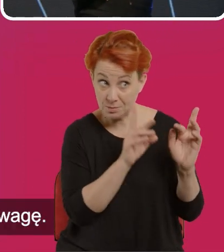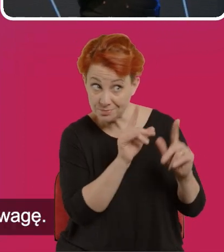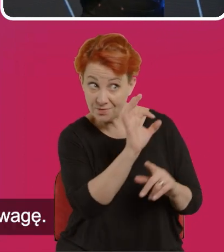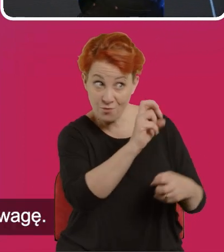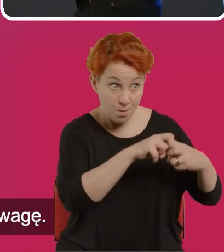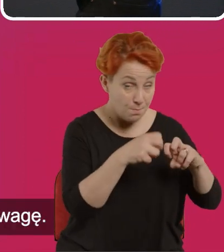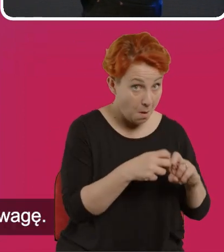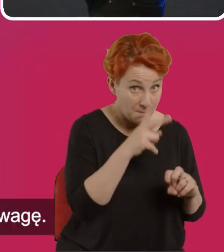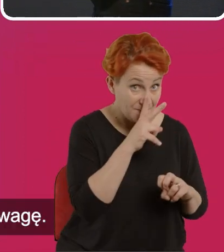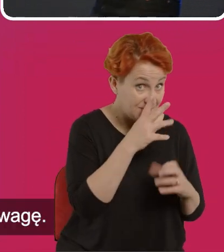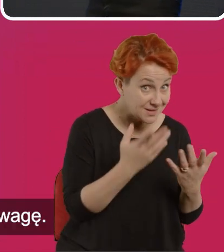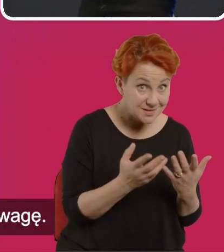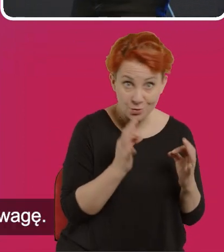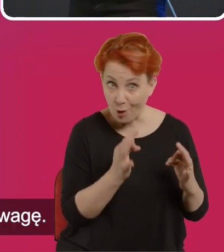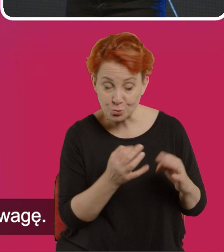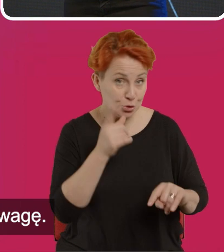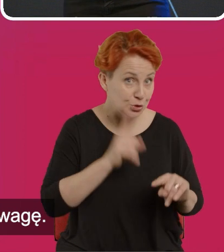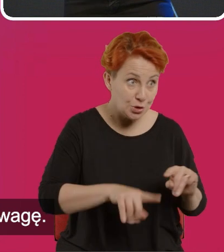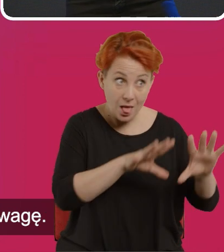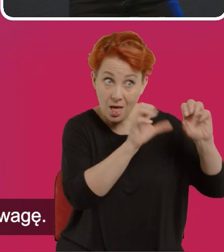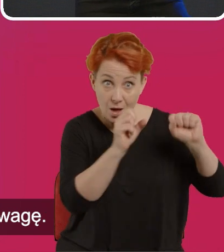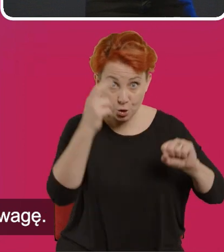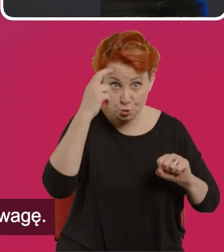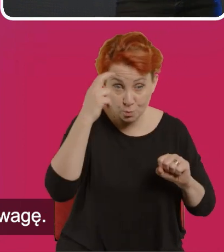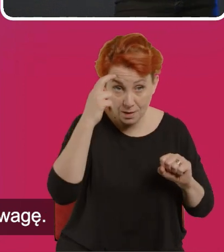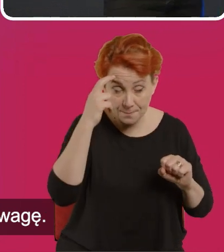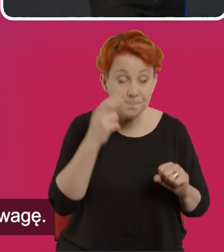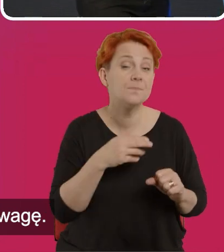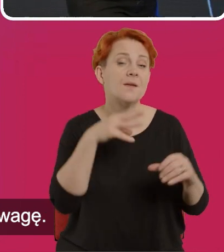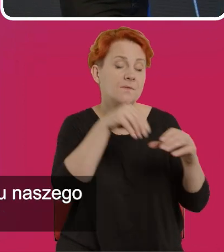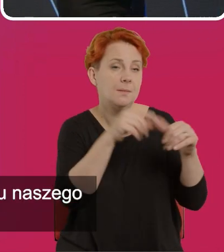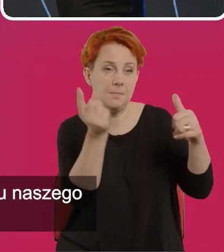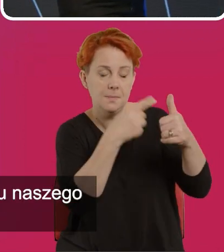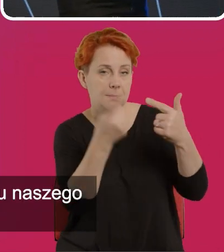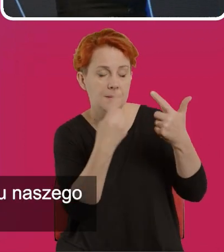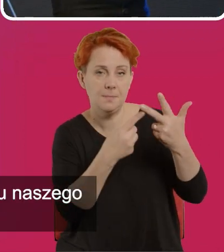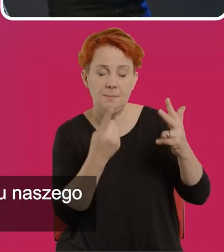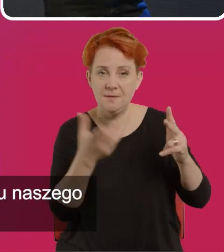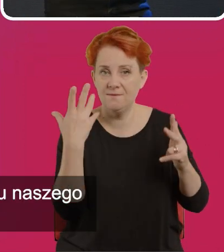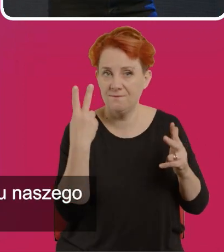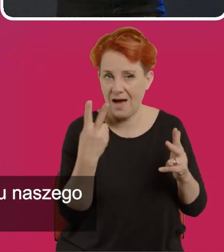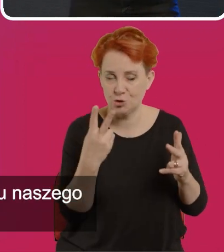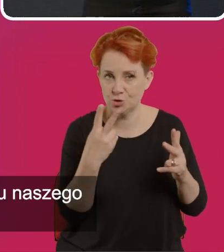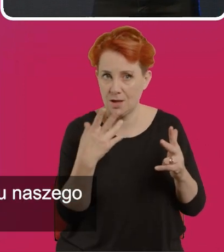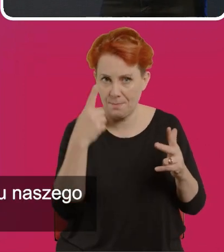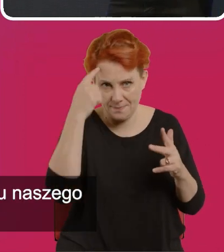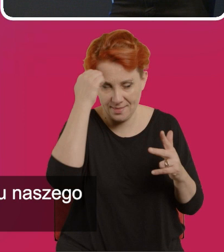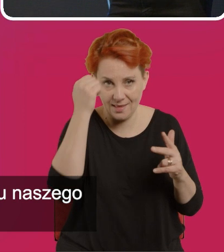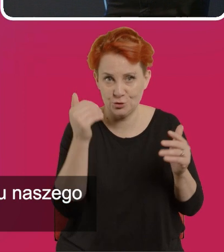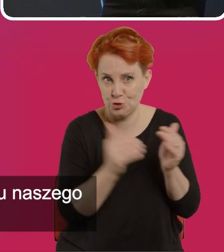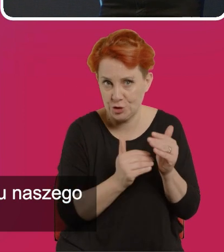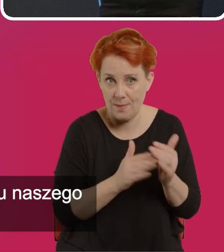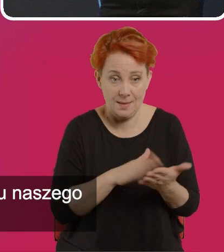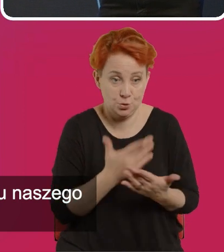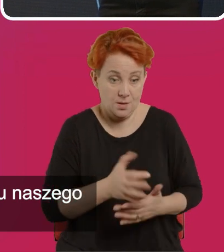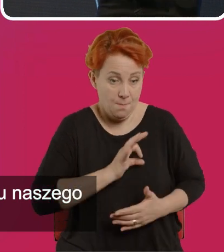problem, może tak naprawdę tutaj bardzo dużo czynników powinniśmy wziąć pod uwagę. Czy my, nasz produkt, nasza usługa jest czymś,